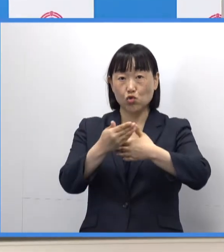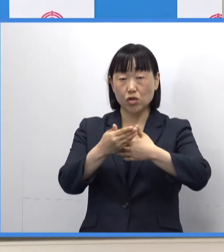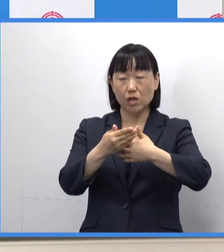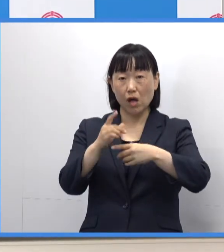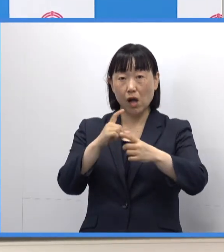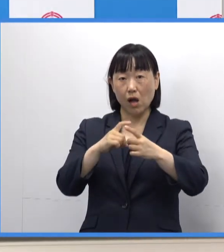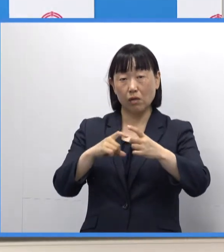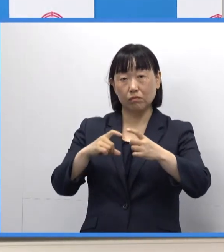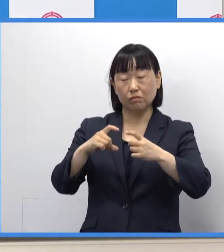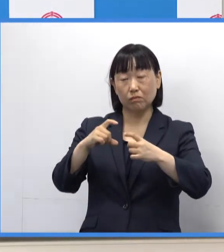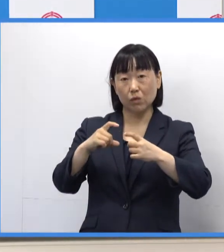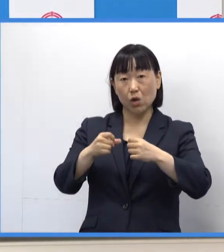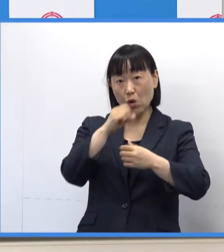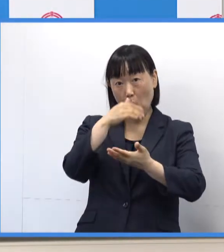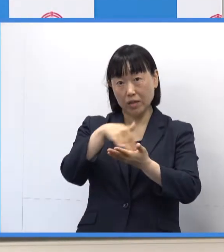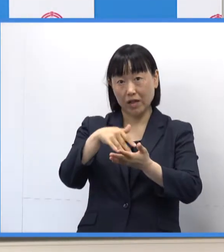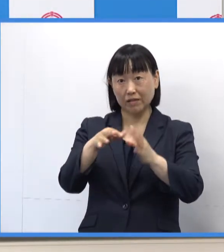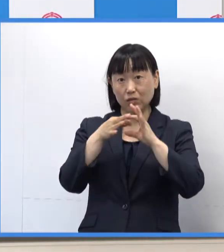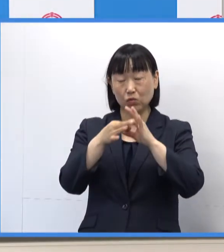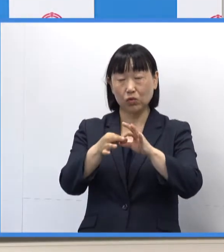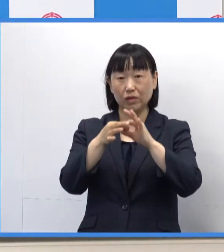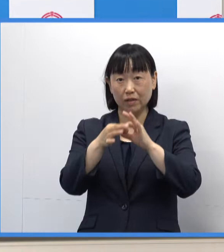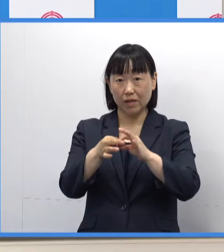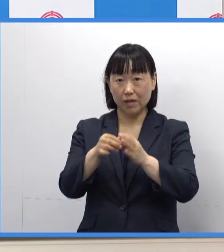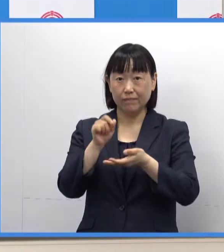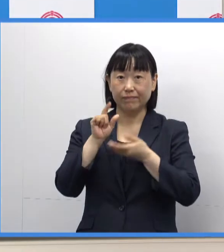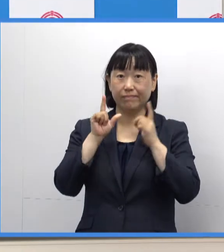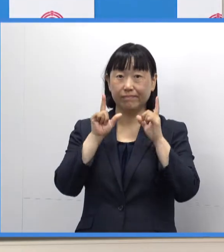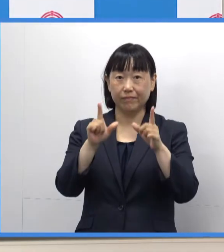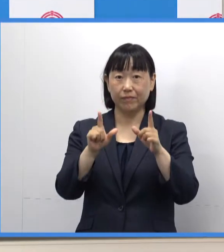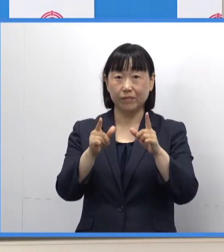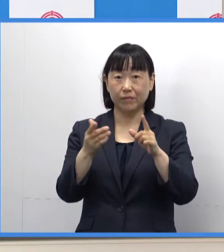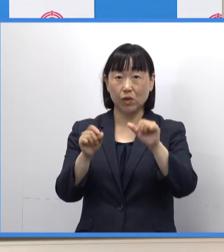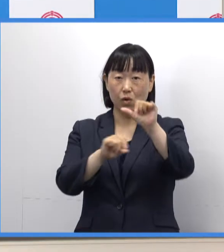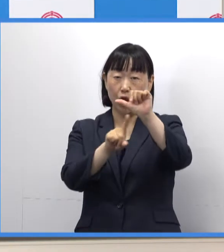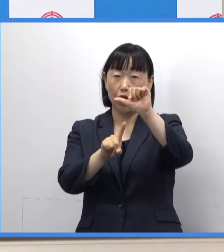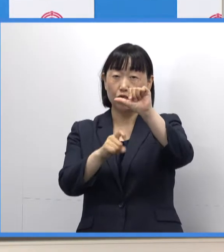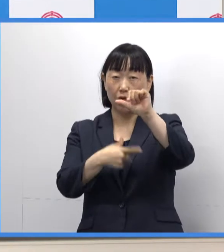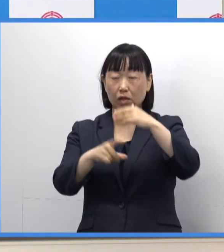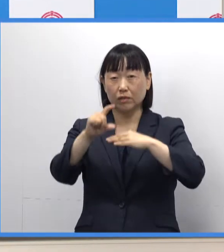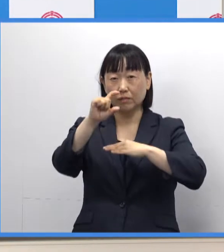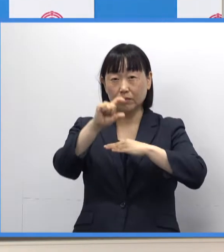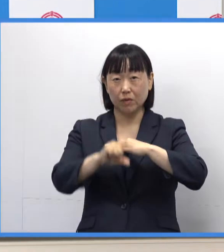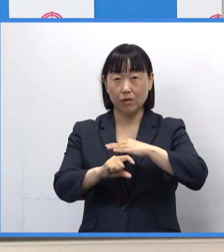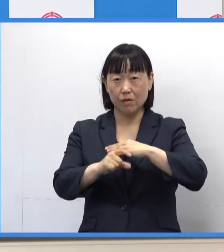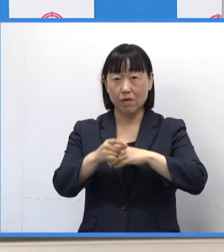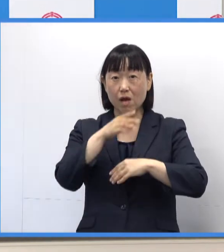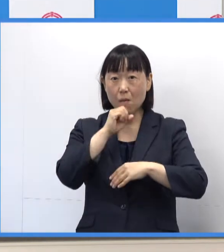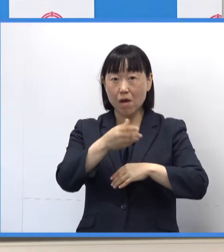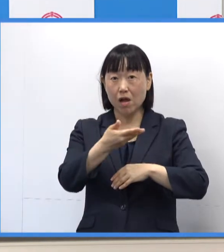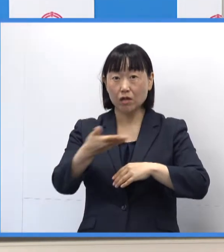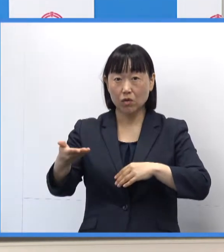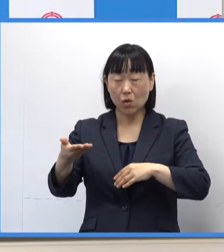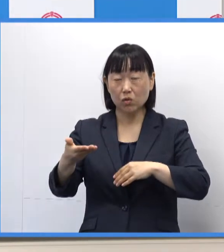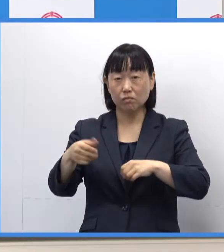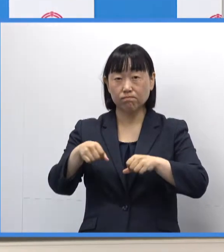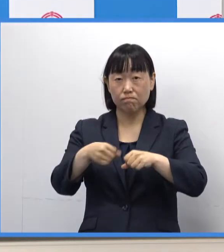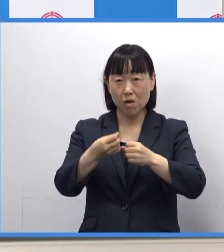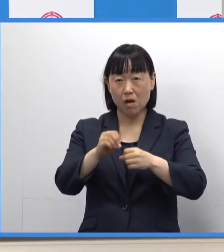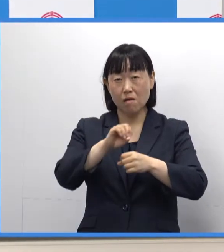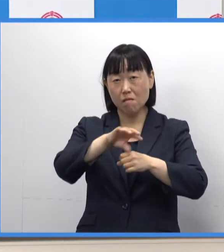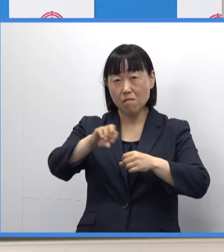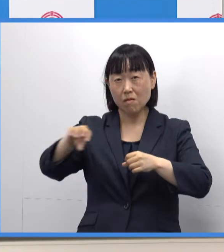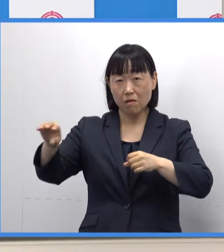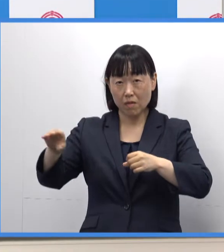につきましてご報告ご説明申し上げます。先月17日未明に発生した明治用水頭首